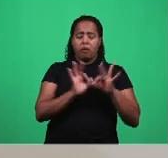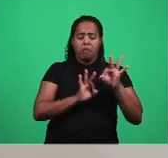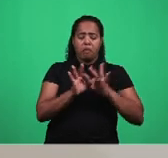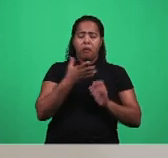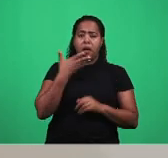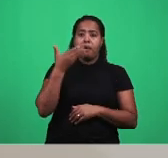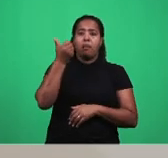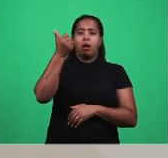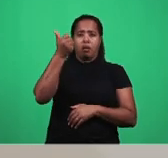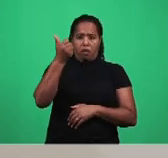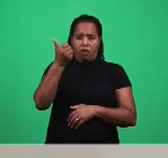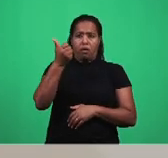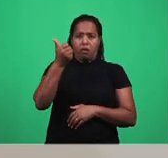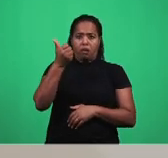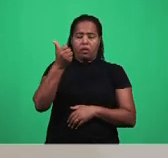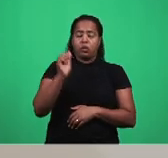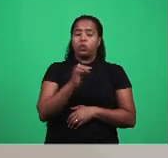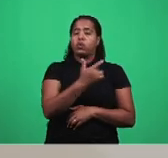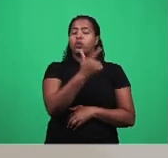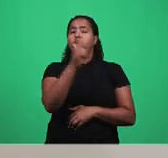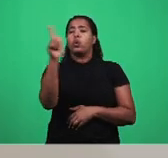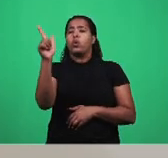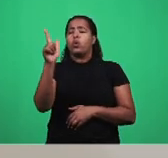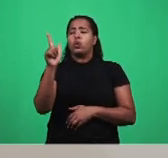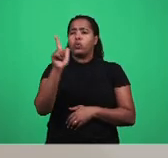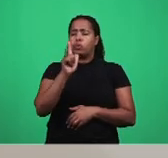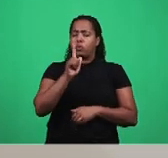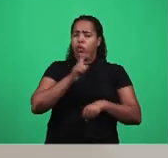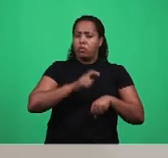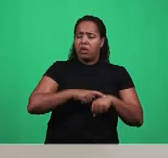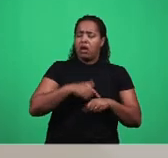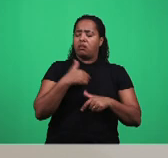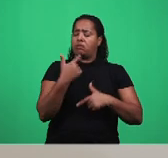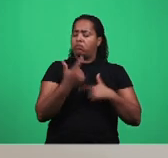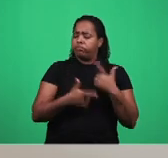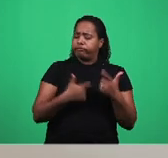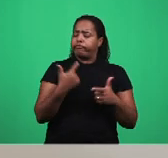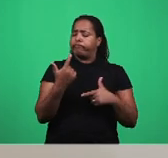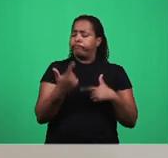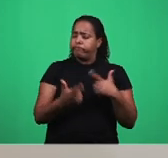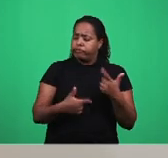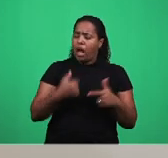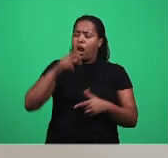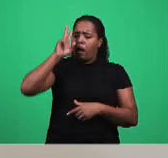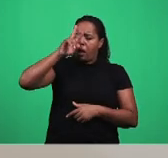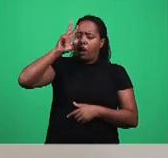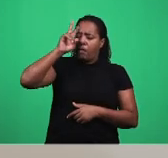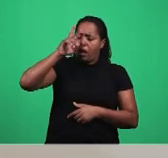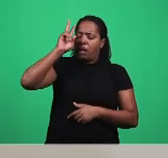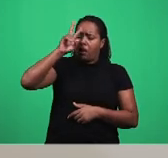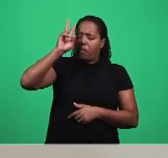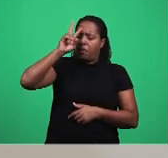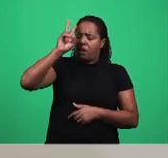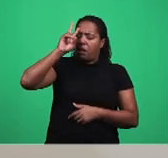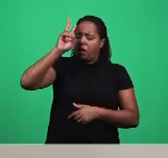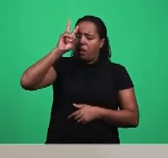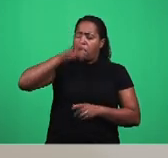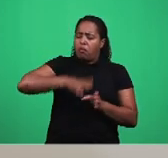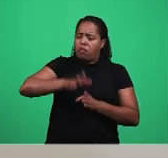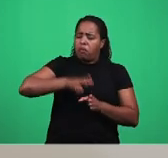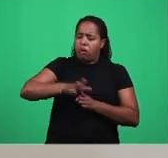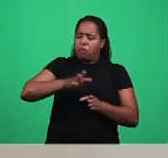mieux. Parce que la fois précédente, nous avons bataillé avec les frères et sœurs,